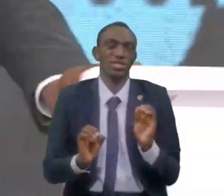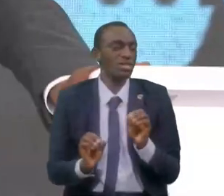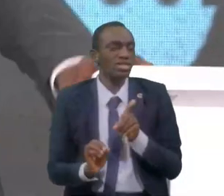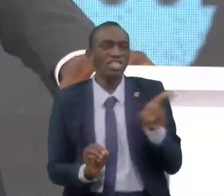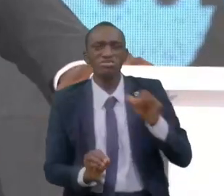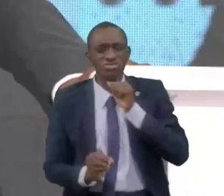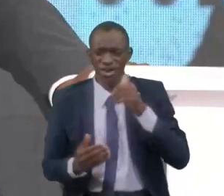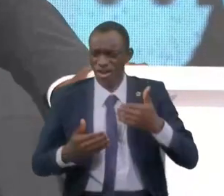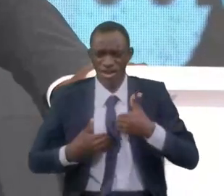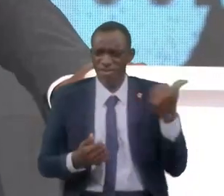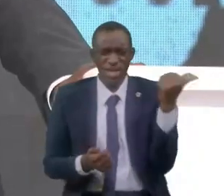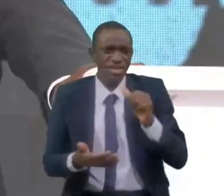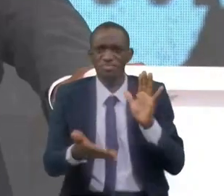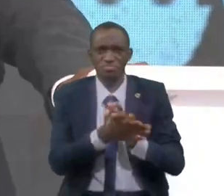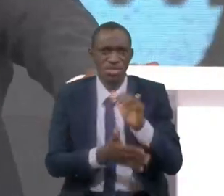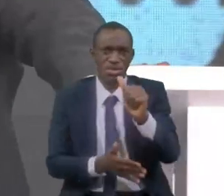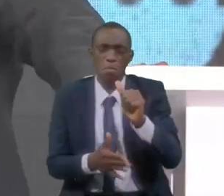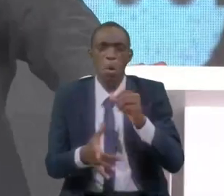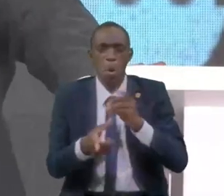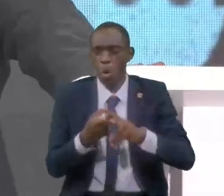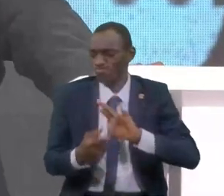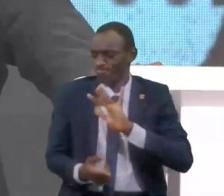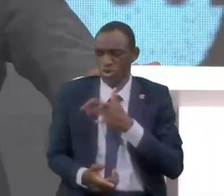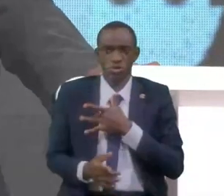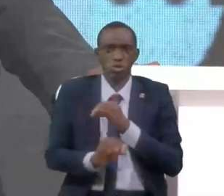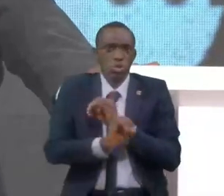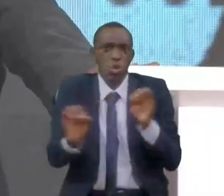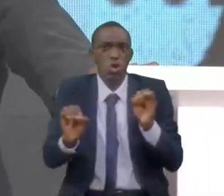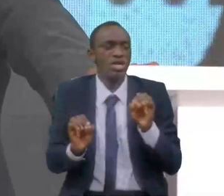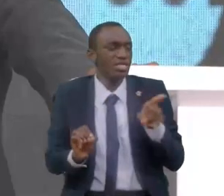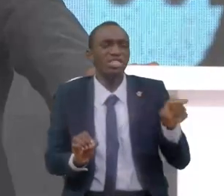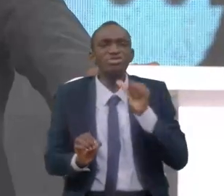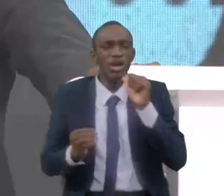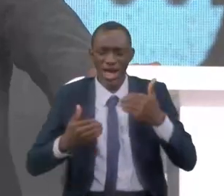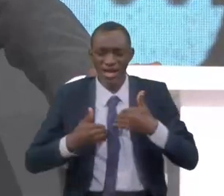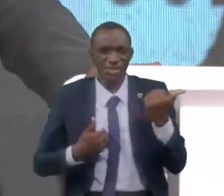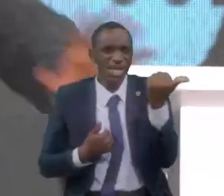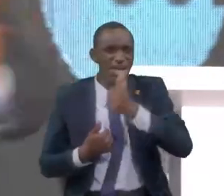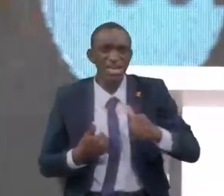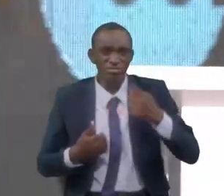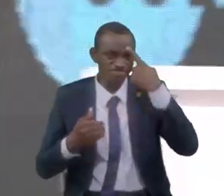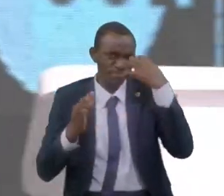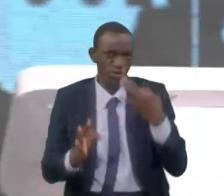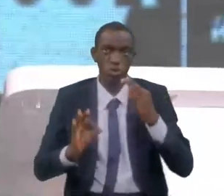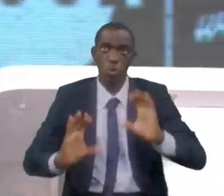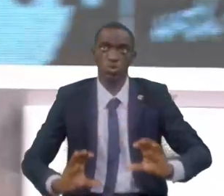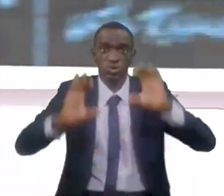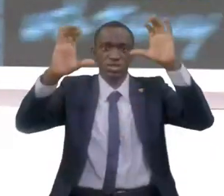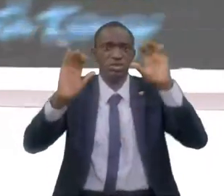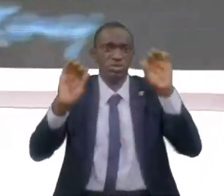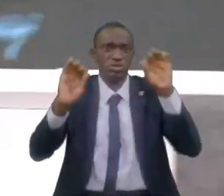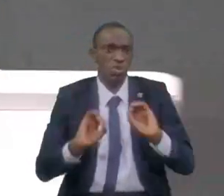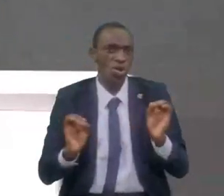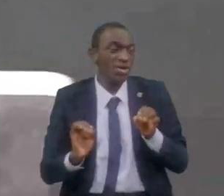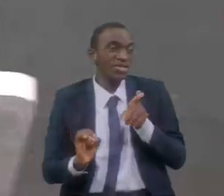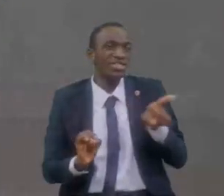ils n'ont aucune conviction pour laquelle ils tiennent. Ils n'ont aucune consécration pour laquelle ils tiennent.